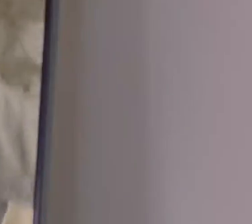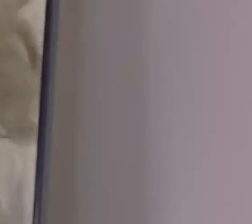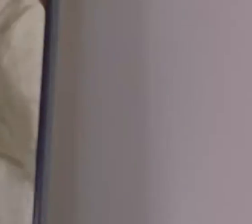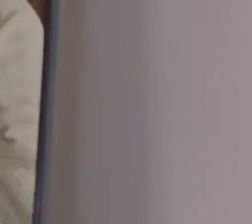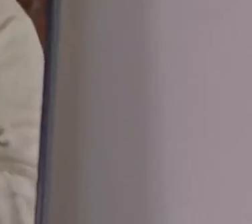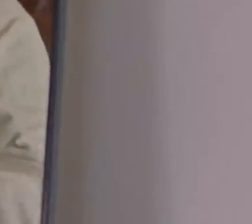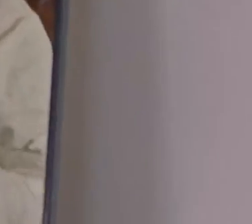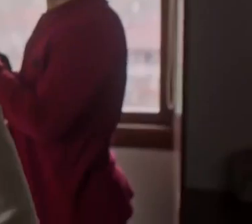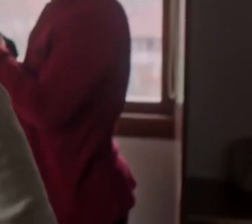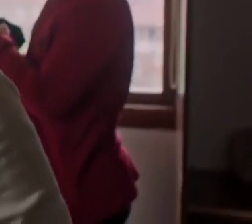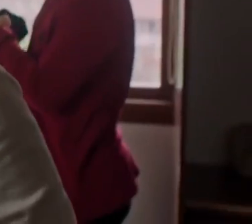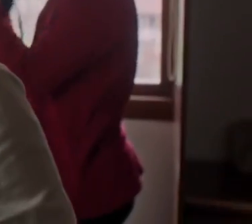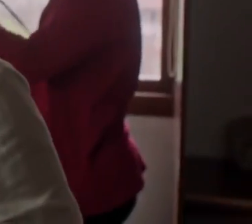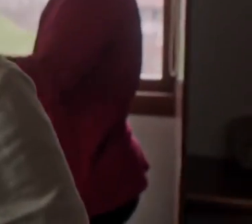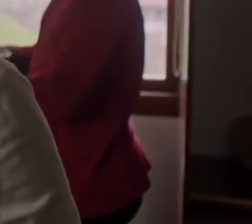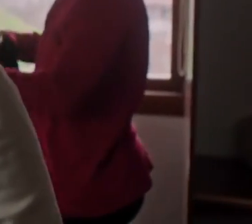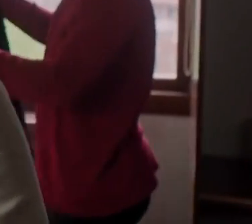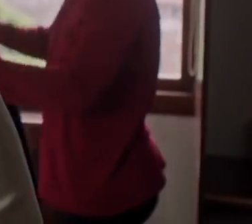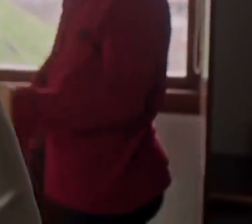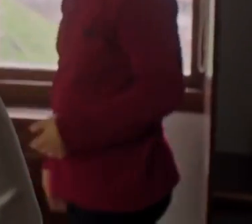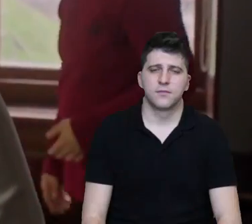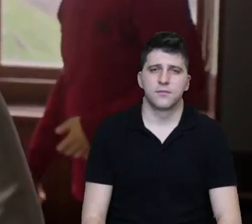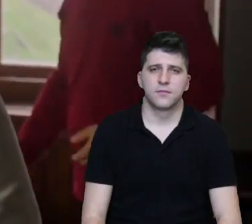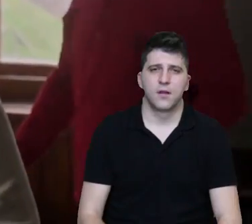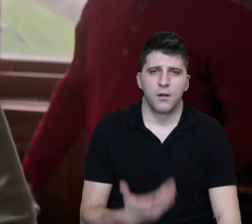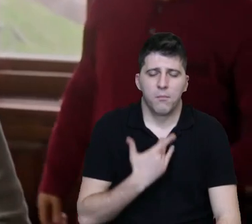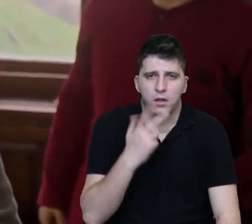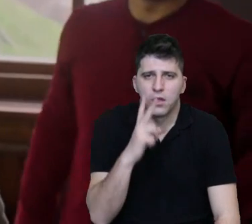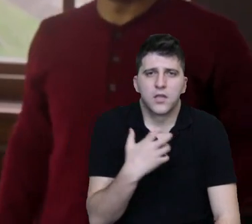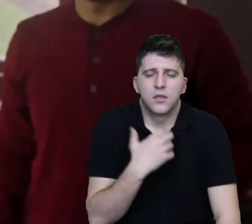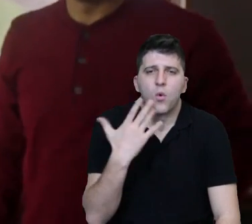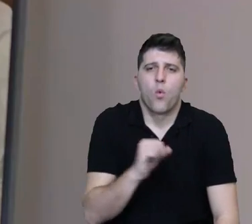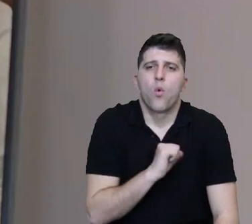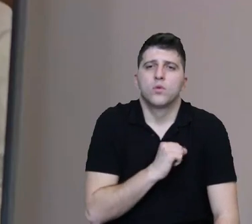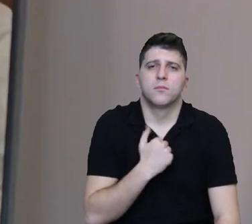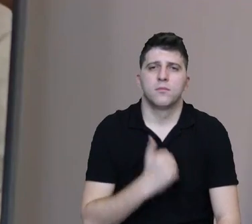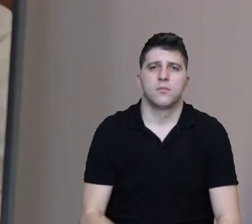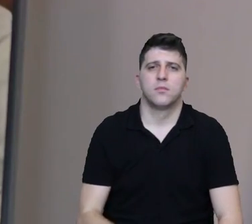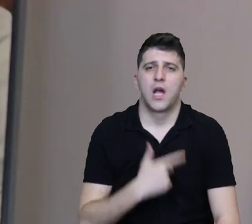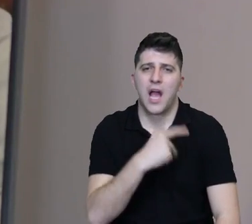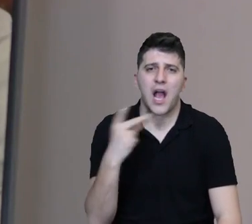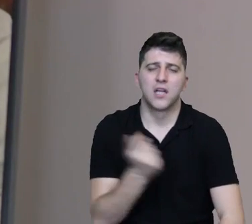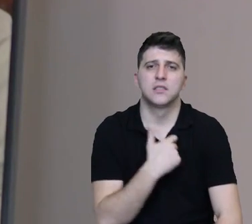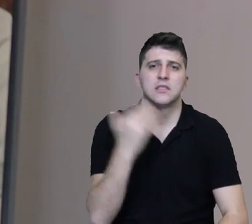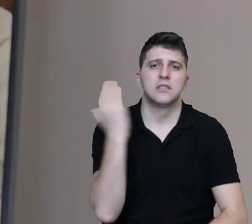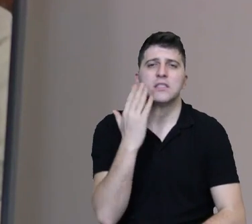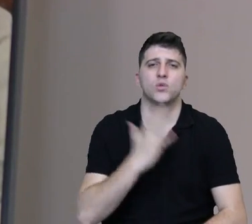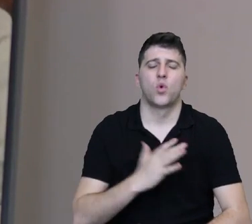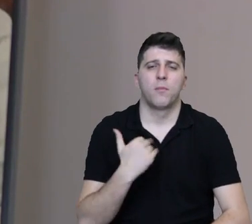Asil aynaya bakınca korkup maskeyi çıkardı. Ben bile korktum kendimden ya. Kaçıp kendimden uzaklaşasım